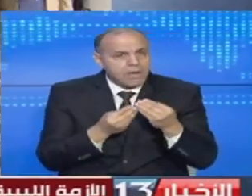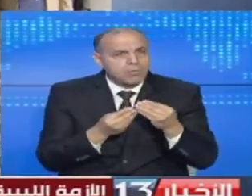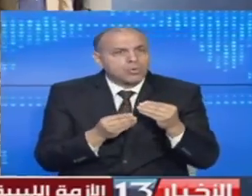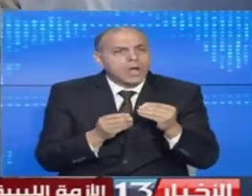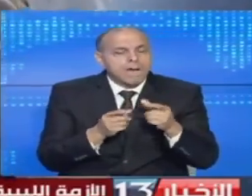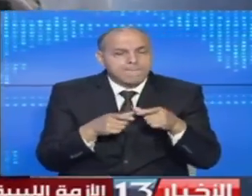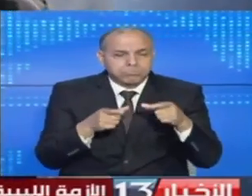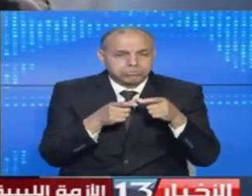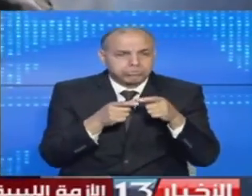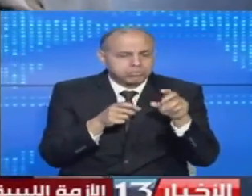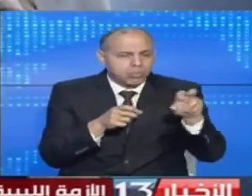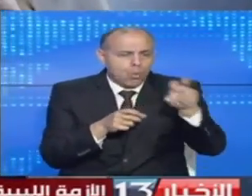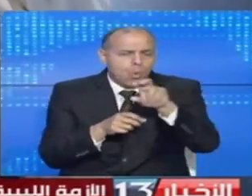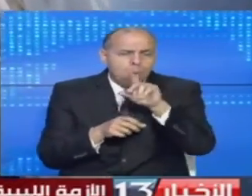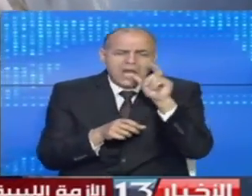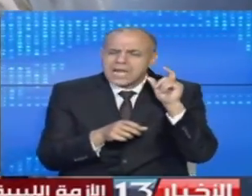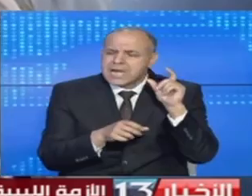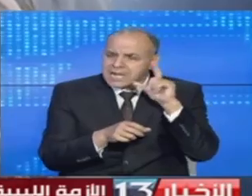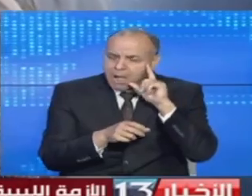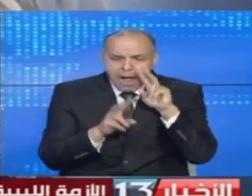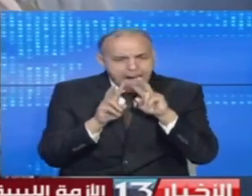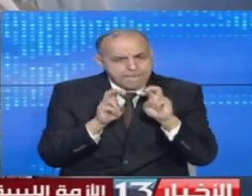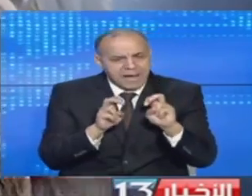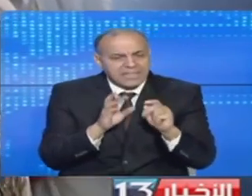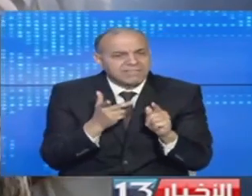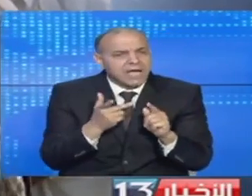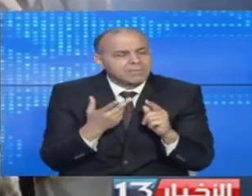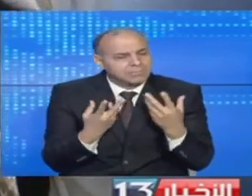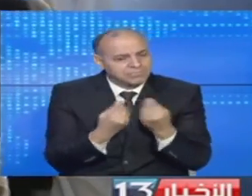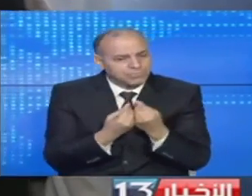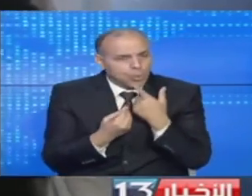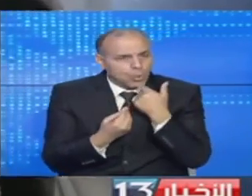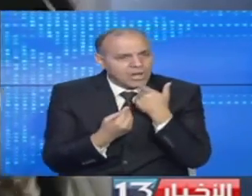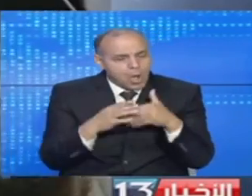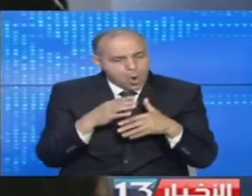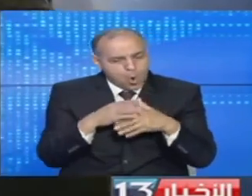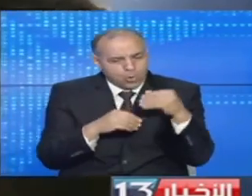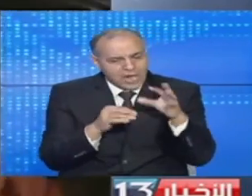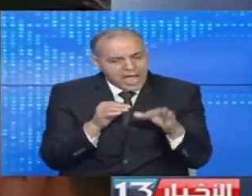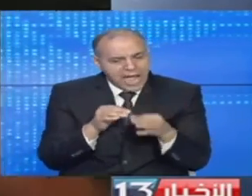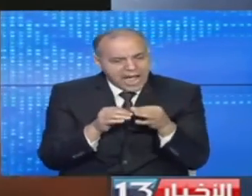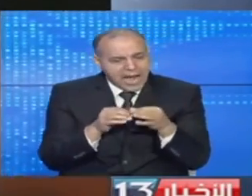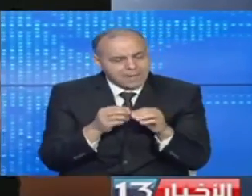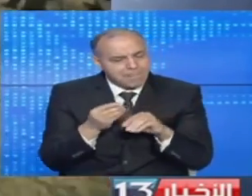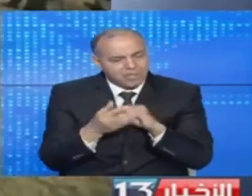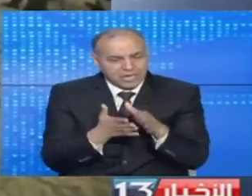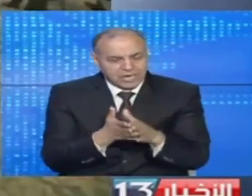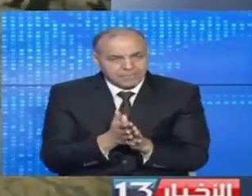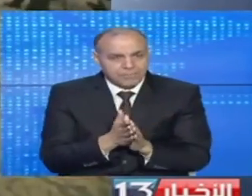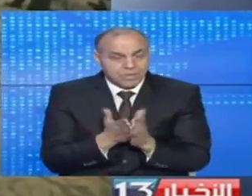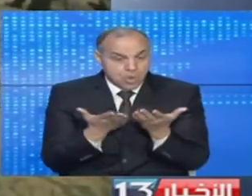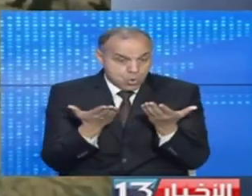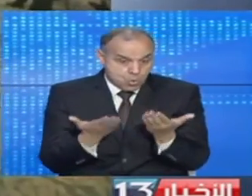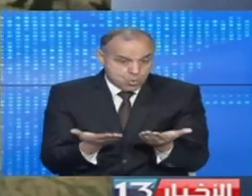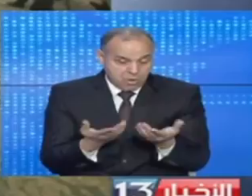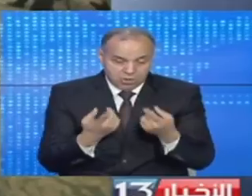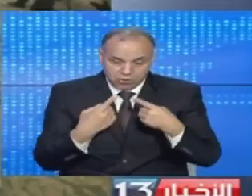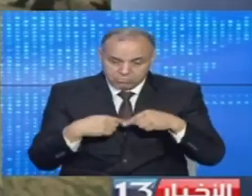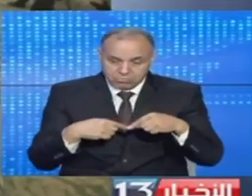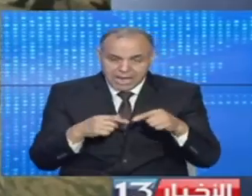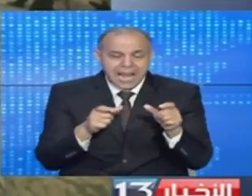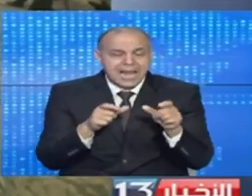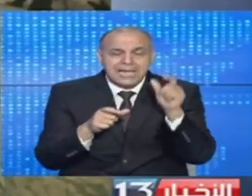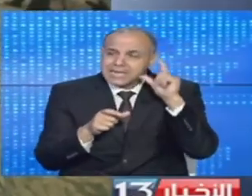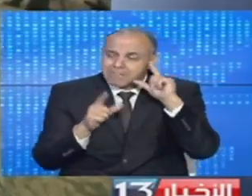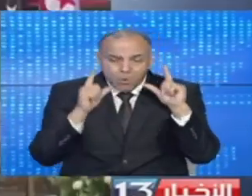الاعلى للقبائل والمدن الليبيه البحث في الامكانيات المتاحه للخروج بحل للازمه اليوم يجتمع الفرقاء